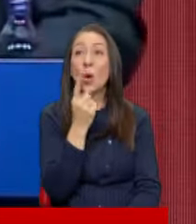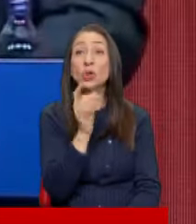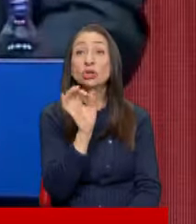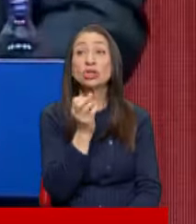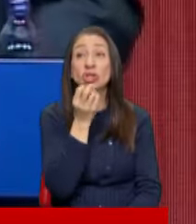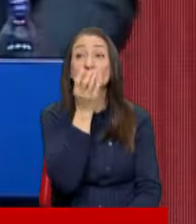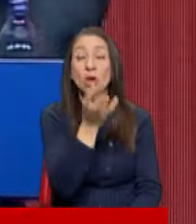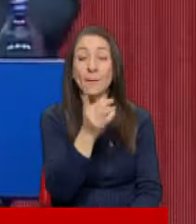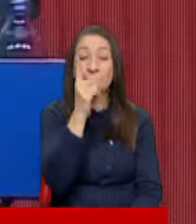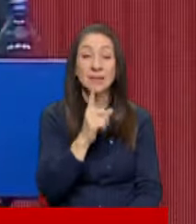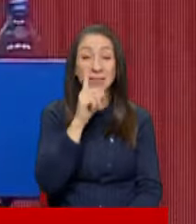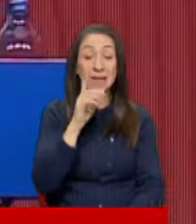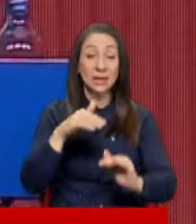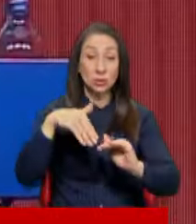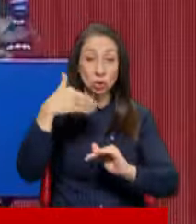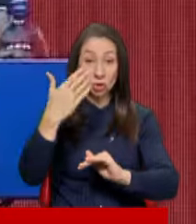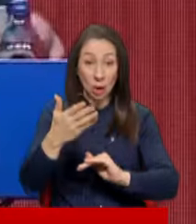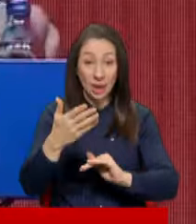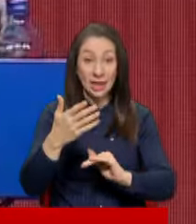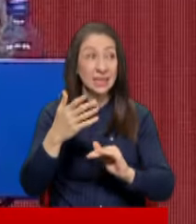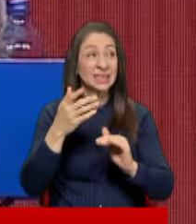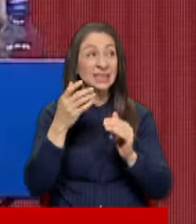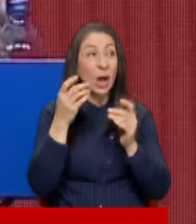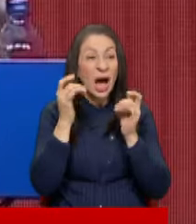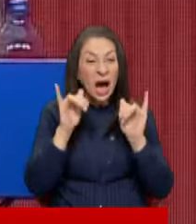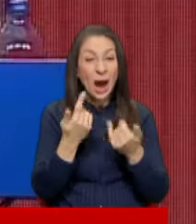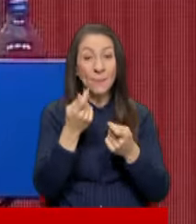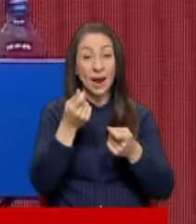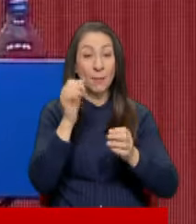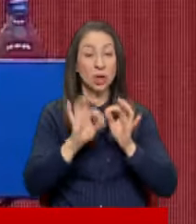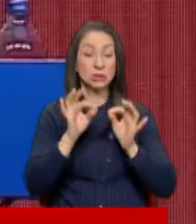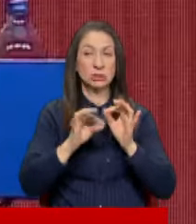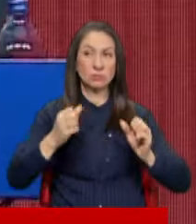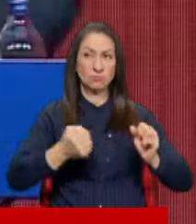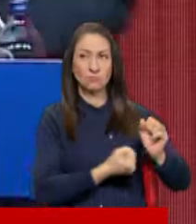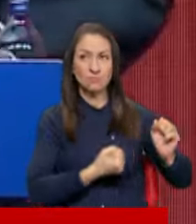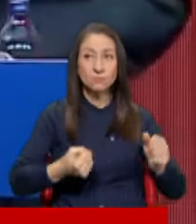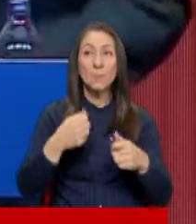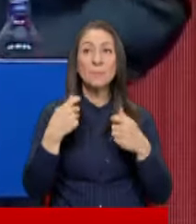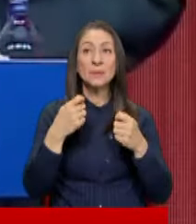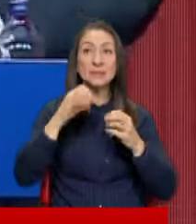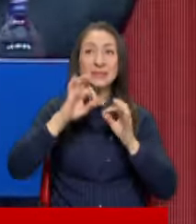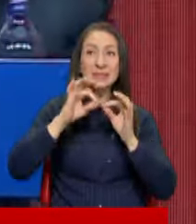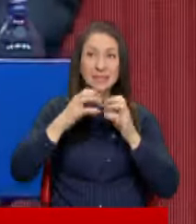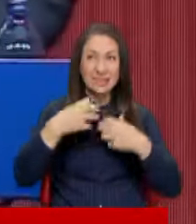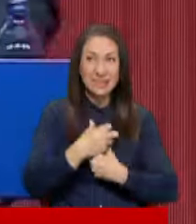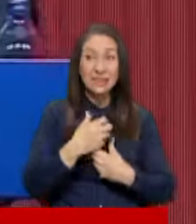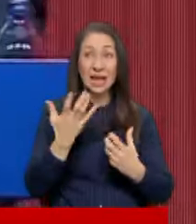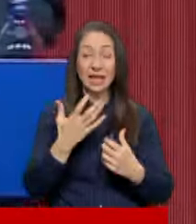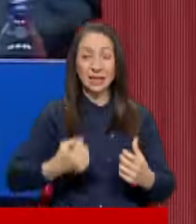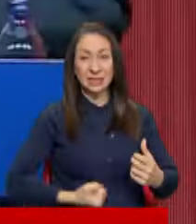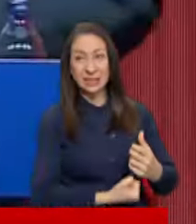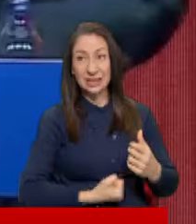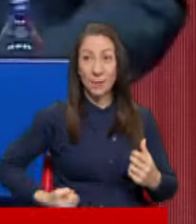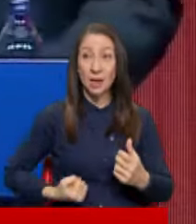çıkıyor 1 Nisan'dan sonra sıkı para politikası sıkı maliye politikası yani Kemer